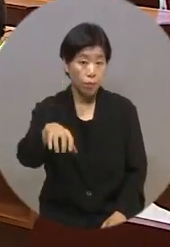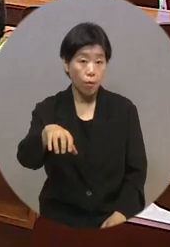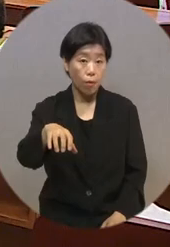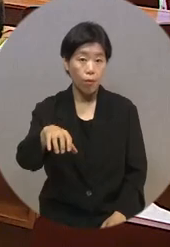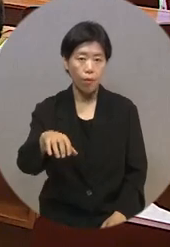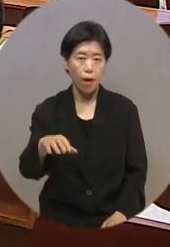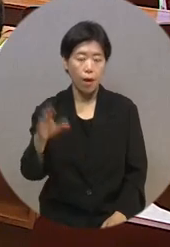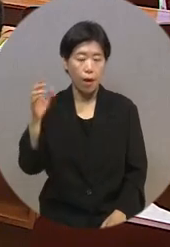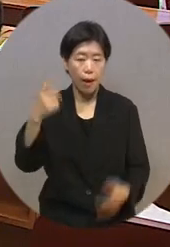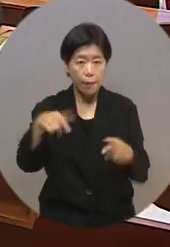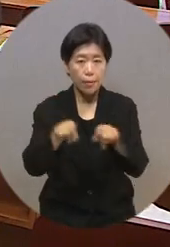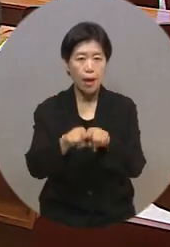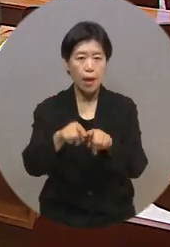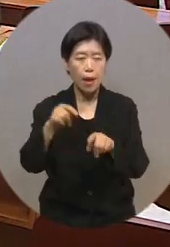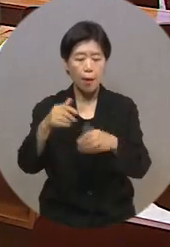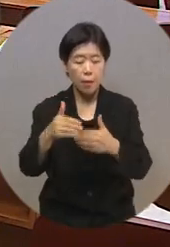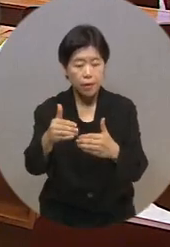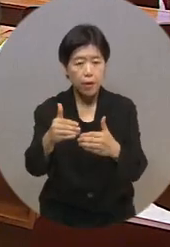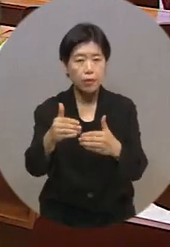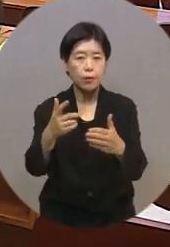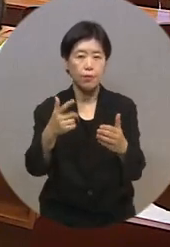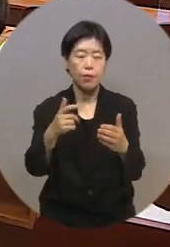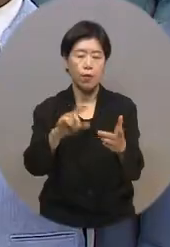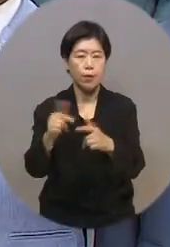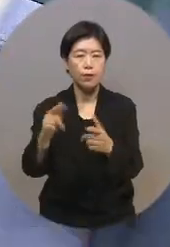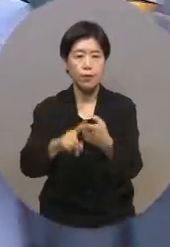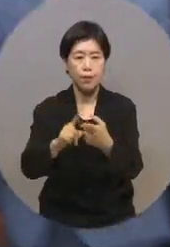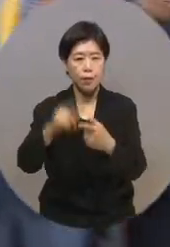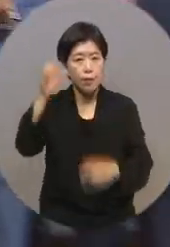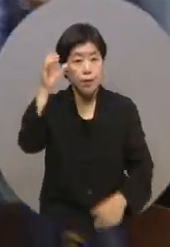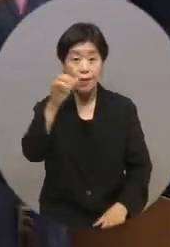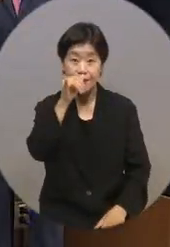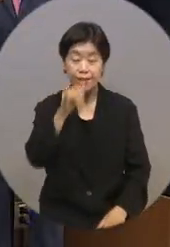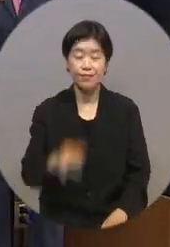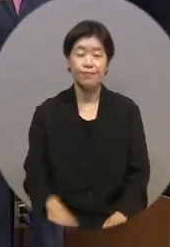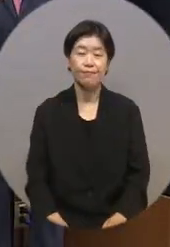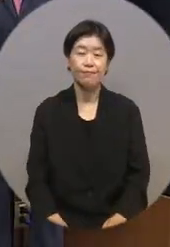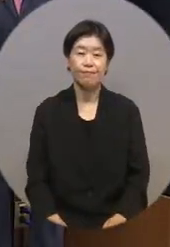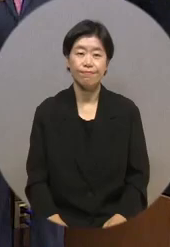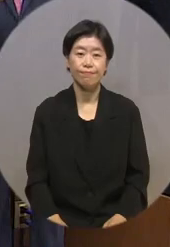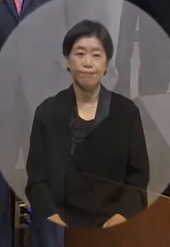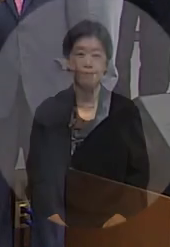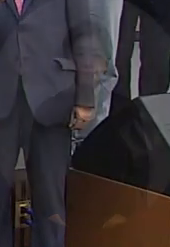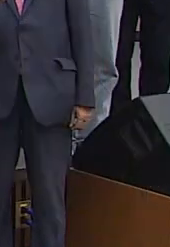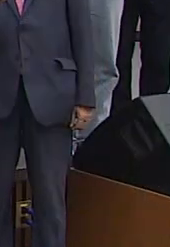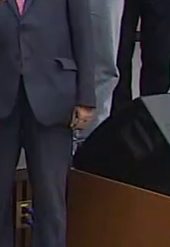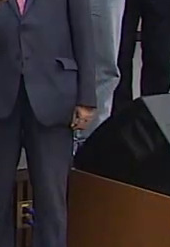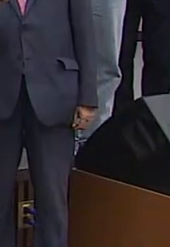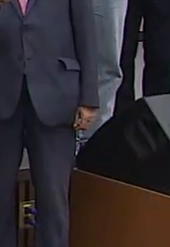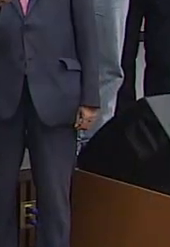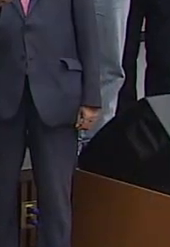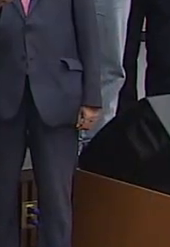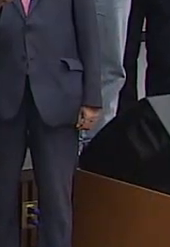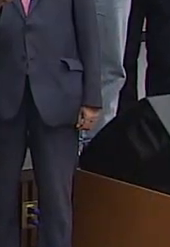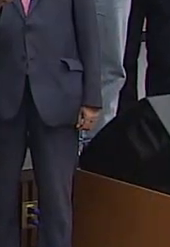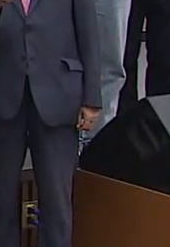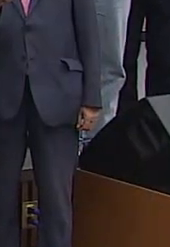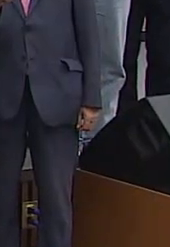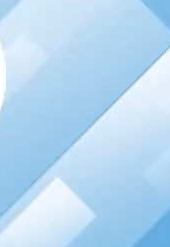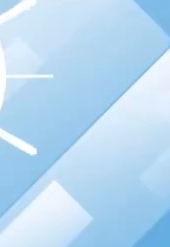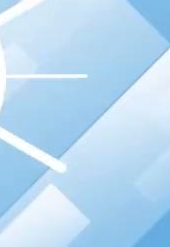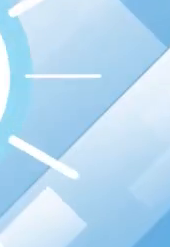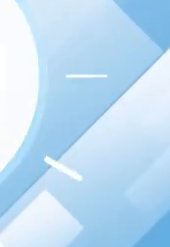함께 나아가야 할 방향에 기대감을 불러옵니다. 사랑해요. 복지TV 뉴스 정유정입니다. 네.